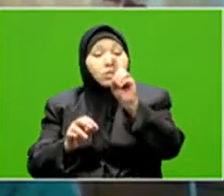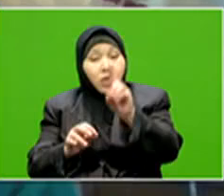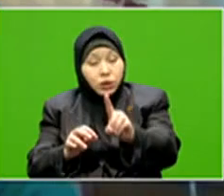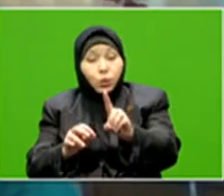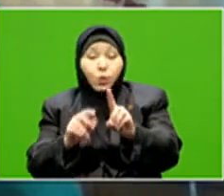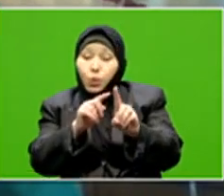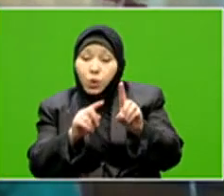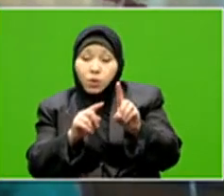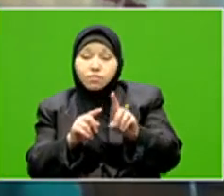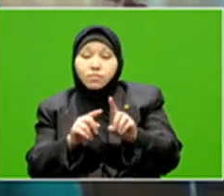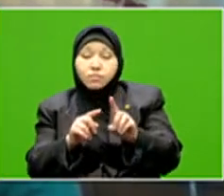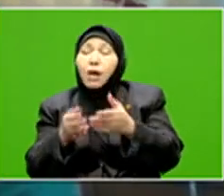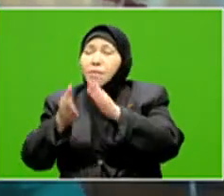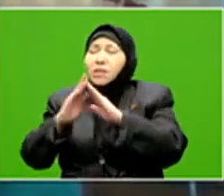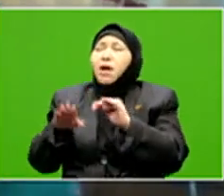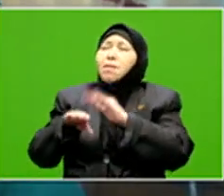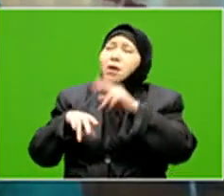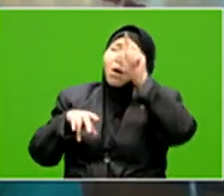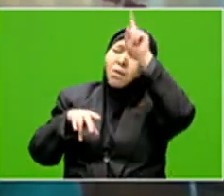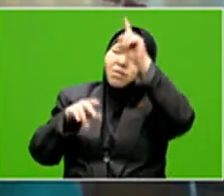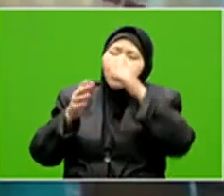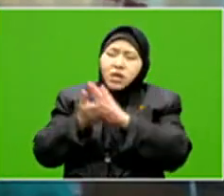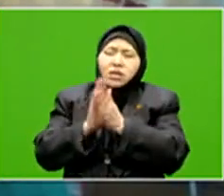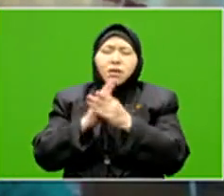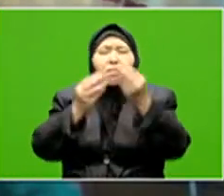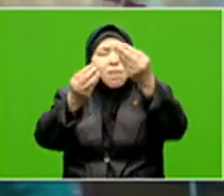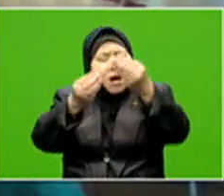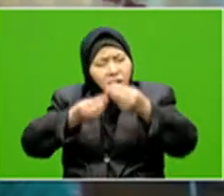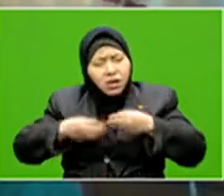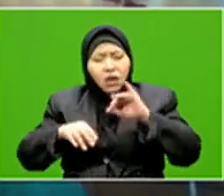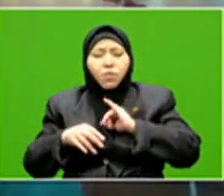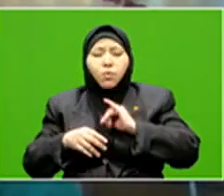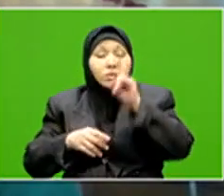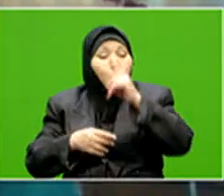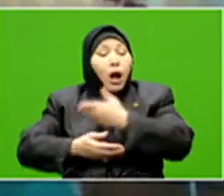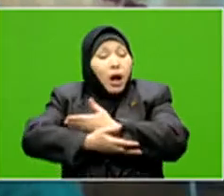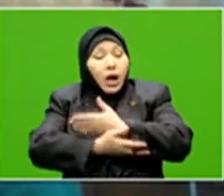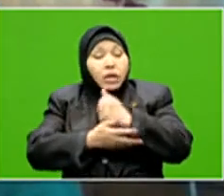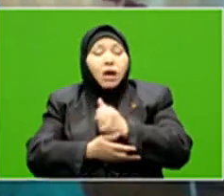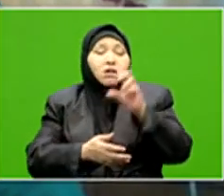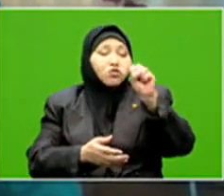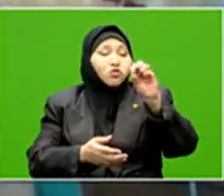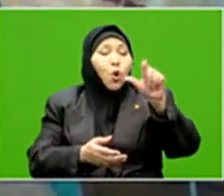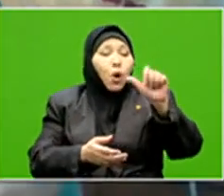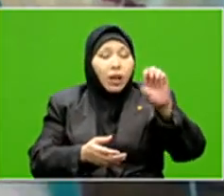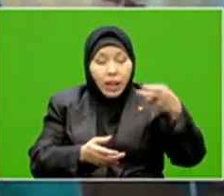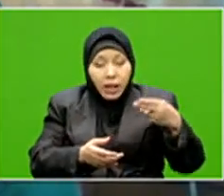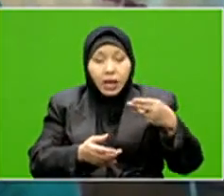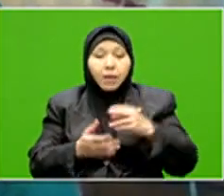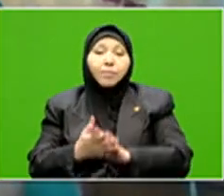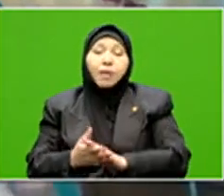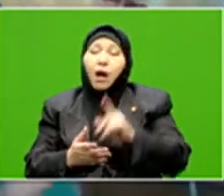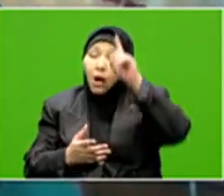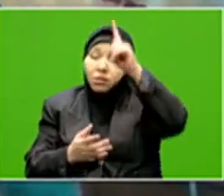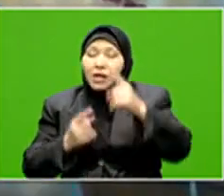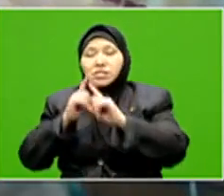Allah Ibrahim minta pada Allah, ya Allah kurniakan bagi aku seorang anak yang saleh, Allah kata fabasyyarnahu